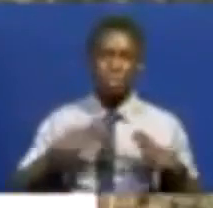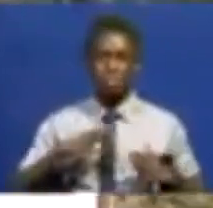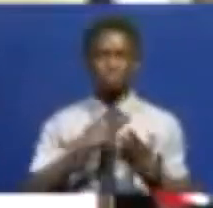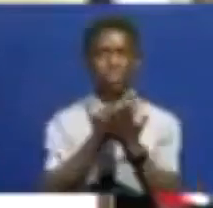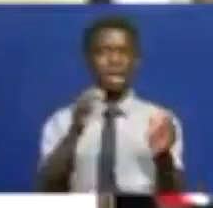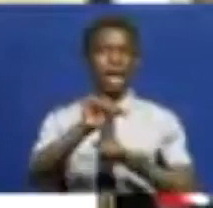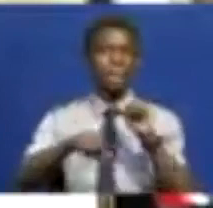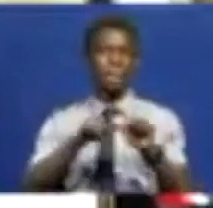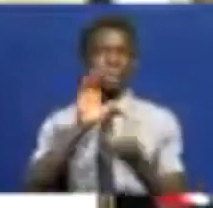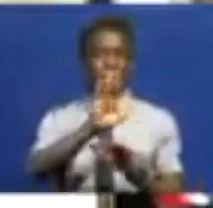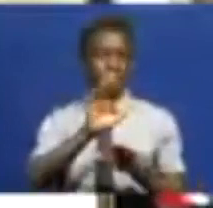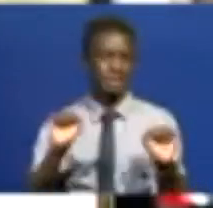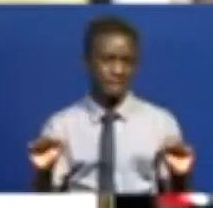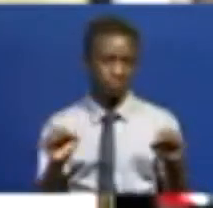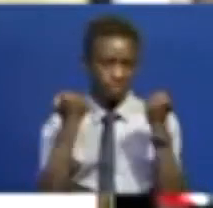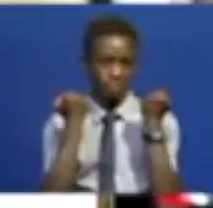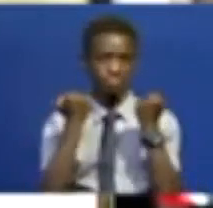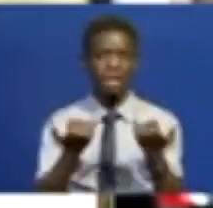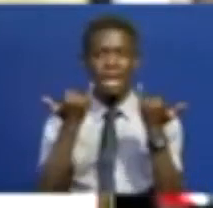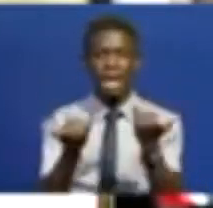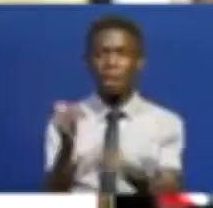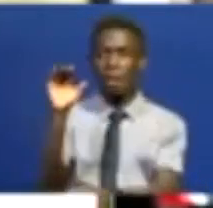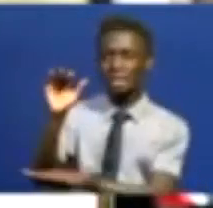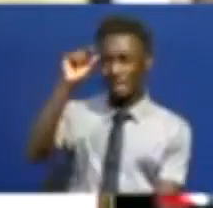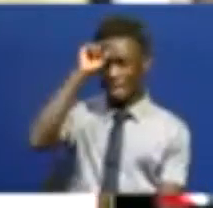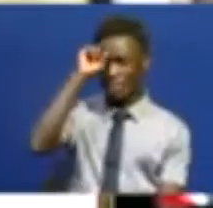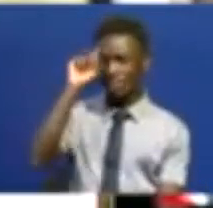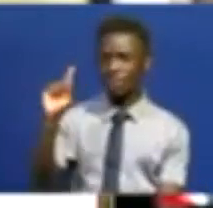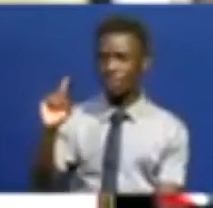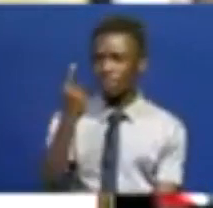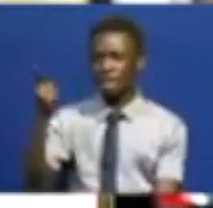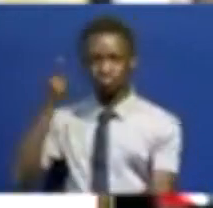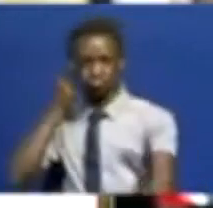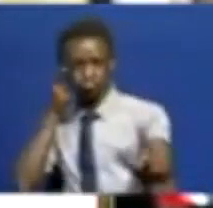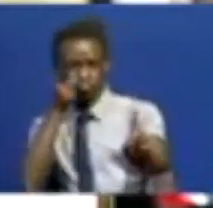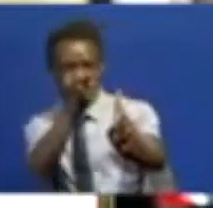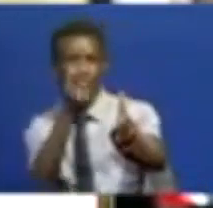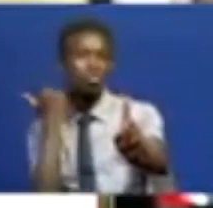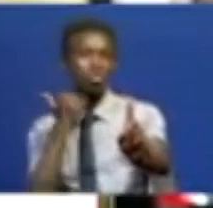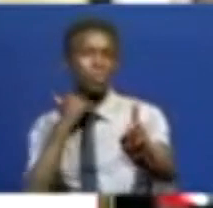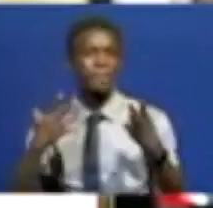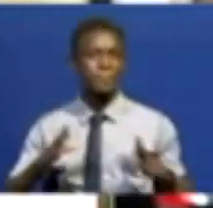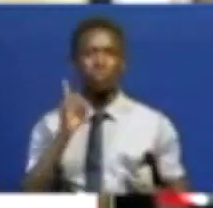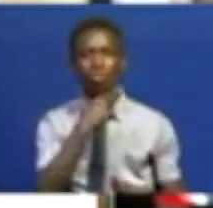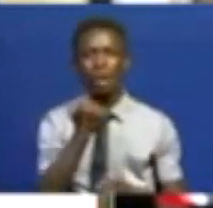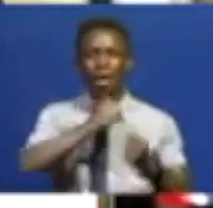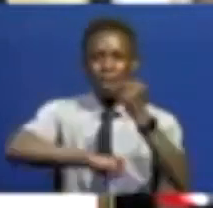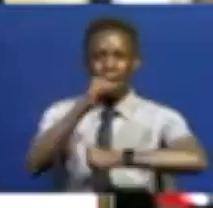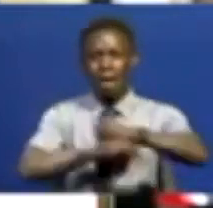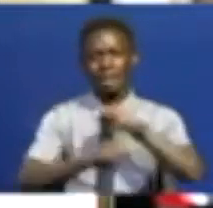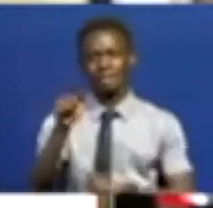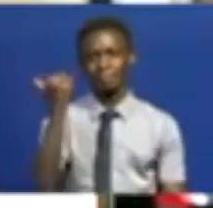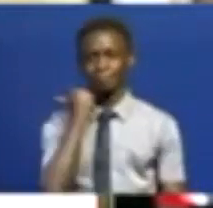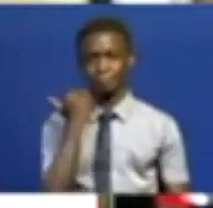wao. They are calling upon the government first of all to target the criminals who are perpetuating these heinous crimes.